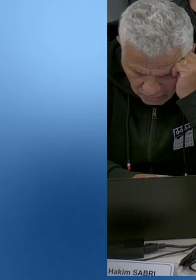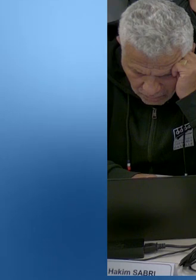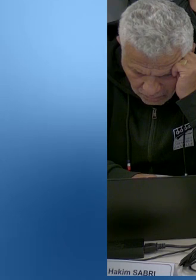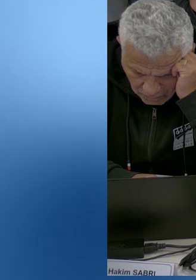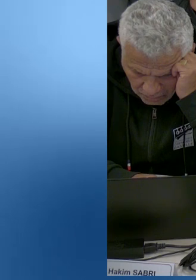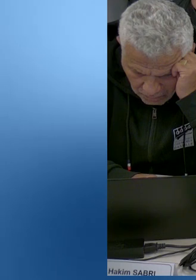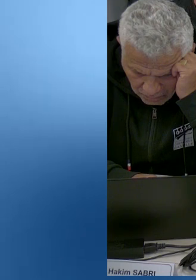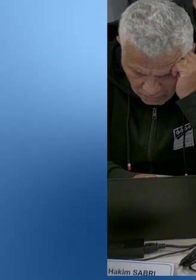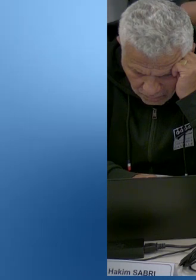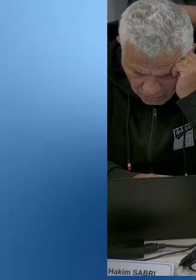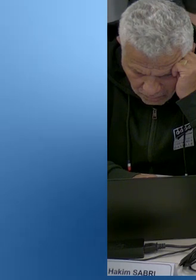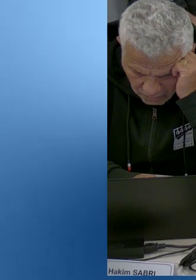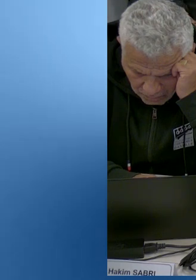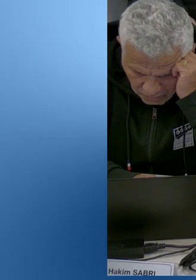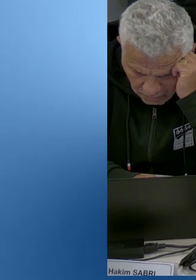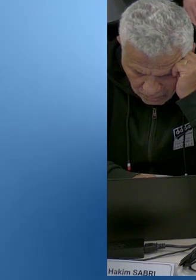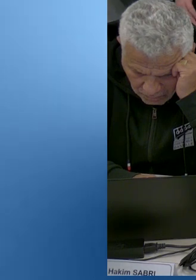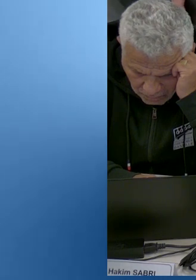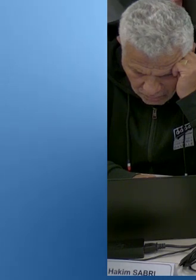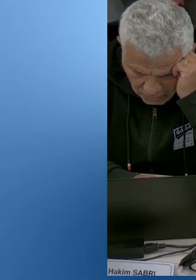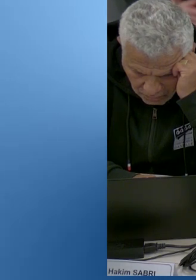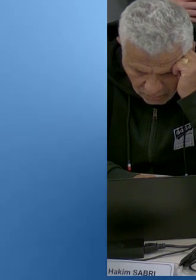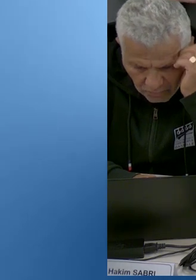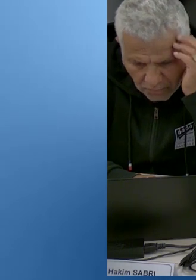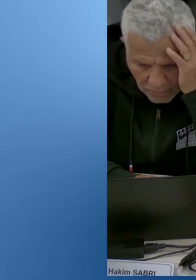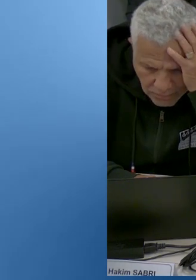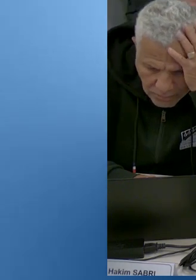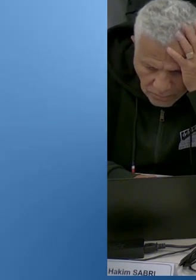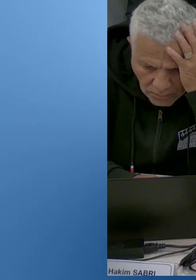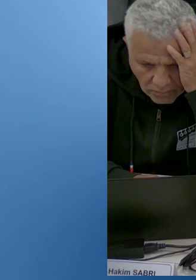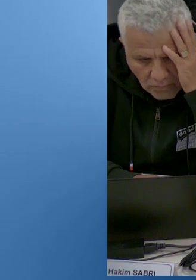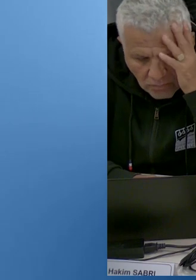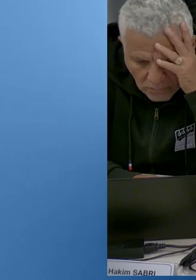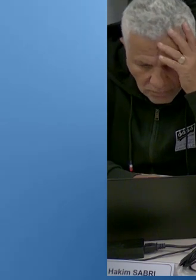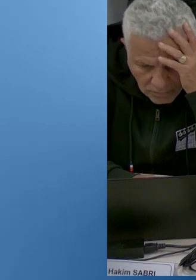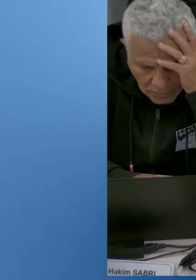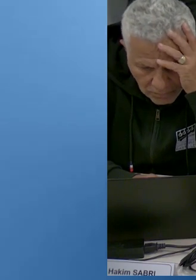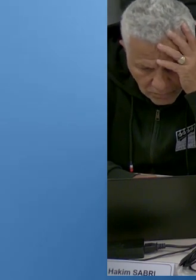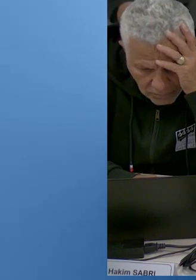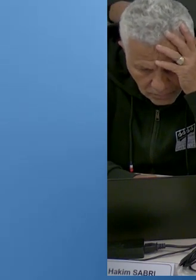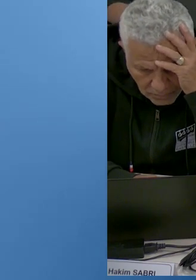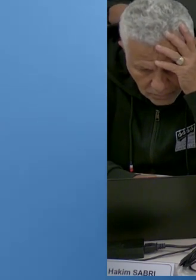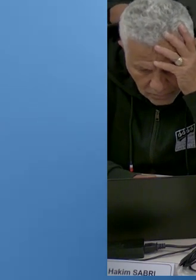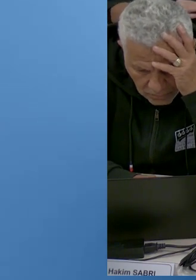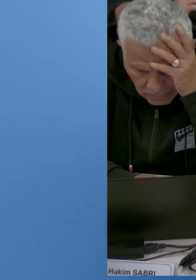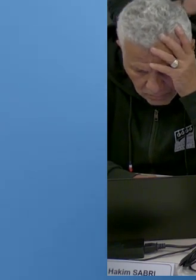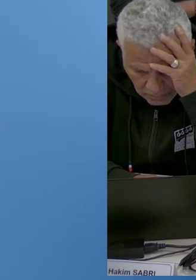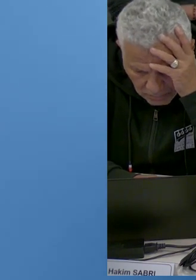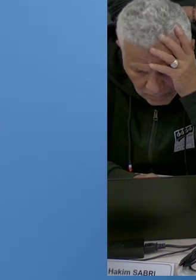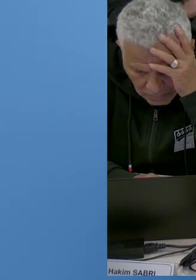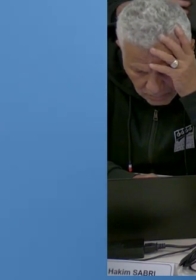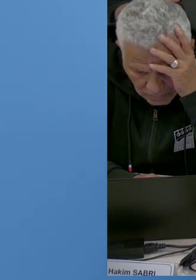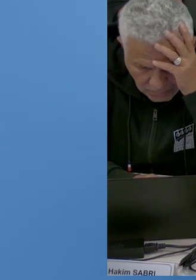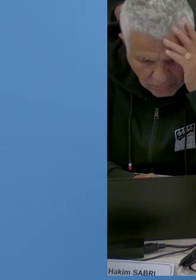expliquer les raisons de ce choix qu'il puisse les comprendre et voir s'il y a effectivement des pistes de sortie ou pas on n'est pas là en train de vous demander Monsieur le Maire un passe droit mais